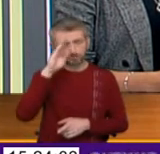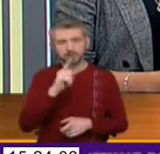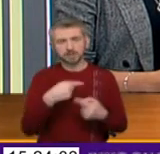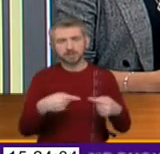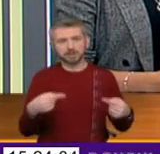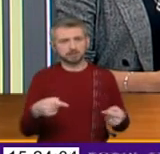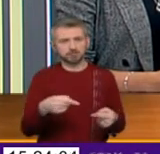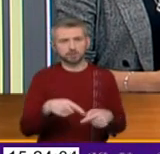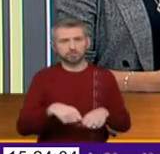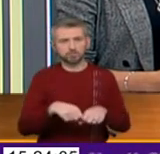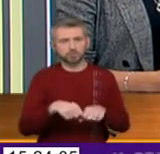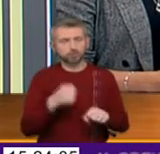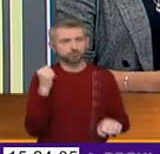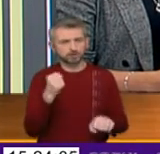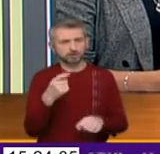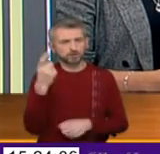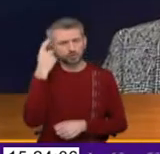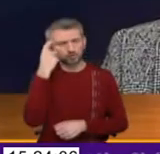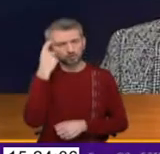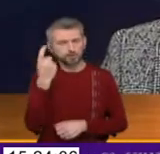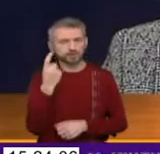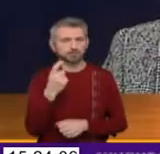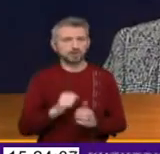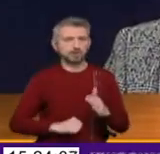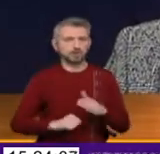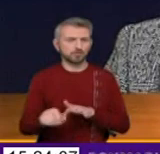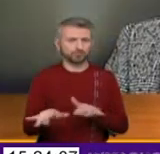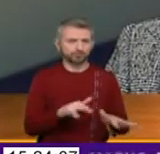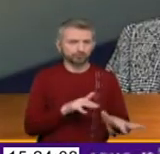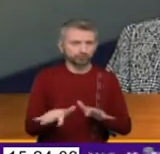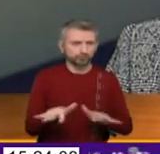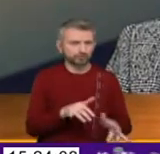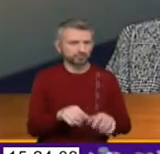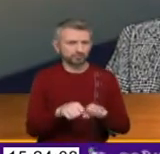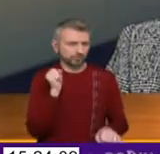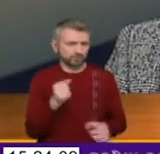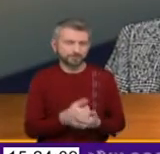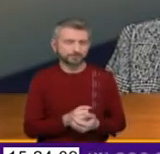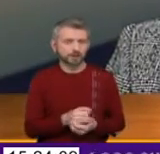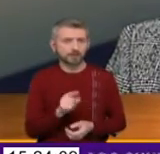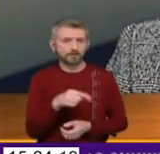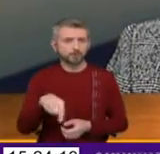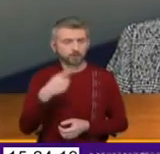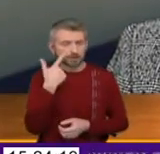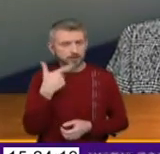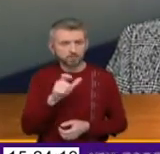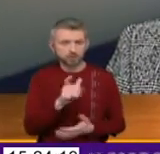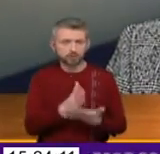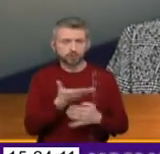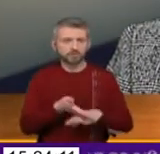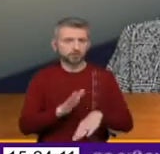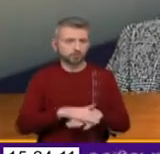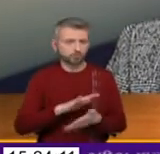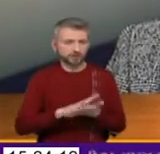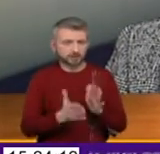різними розладами розумовими, опорно-рухового апарату. Тобто вони здебільшого знаходяться у важкому